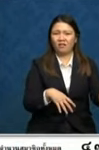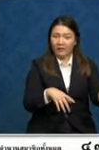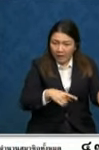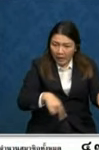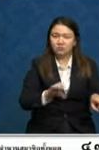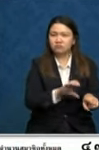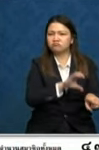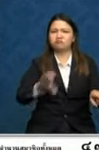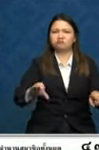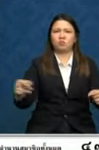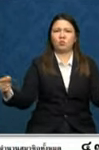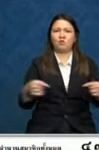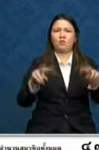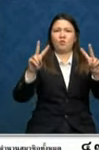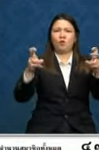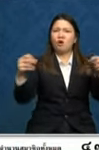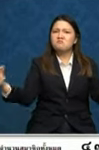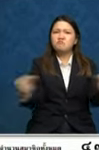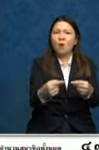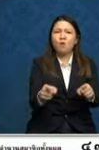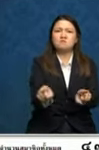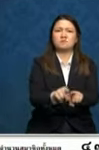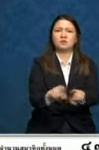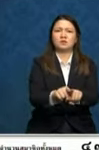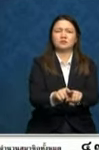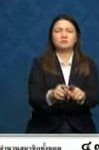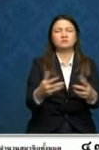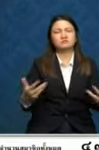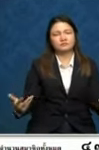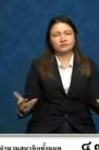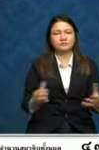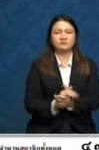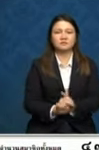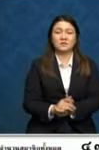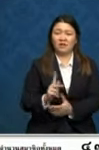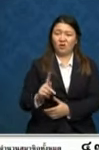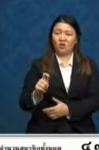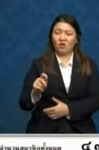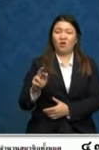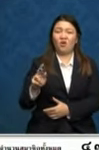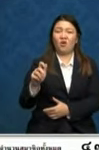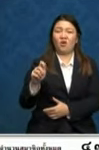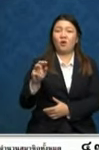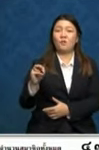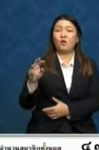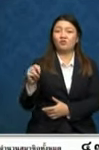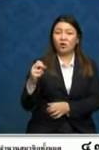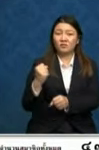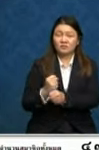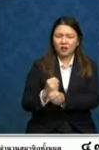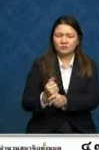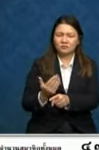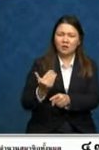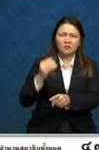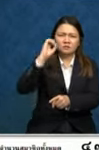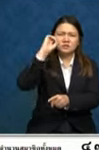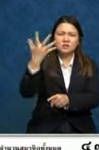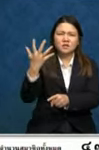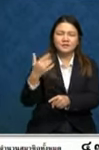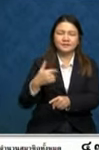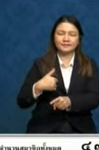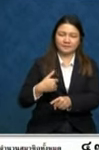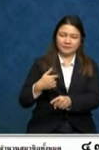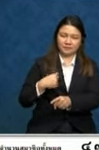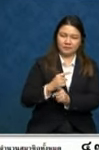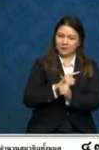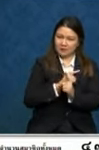ครับไปเสร็จมีไหมที่กลมน.ไปทำไม่มีผมเป็นกรรมธิการติดตามบริ